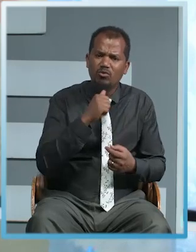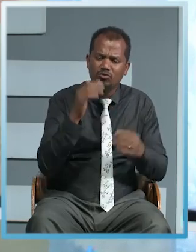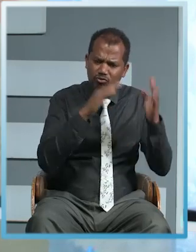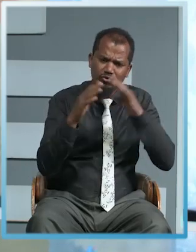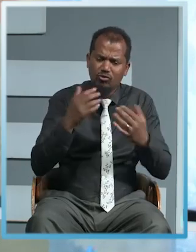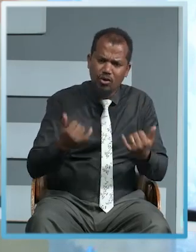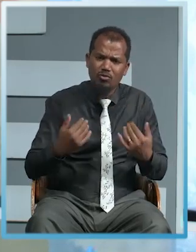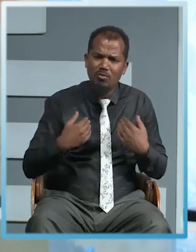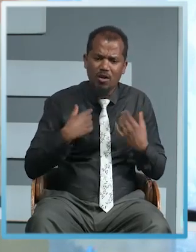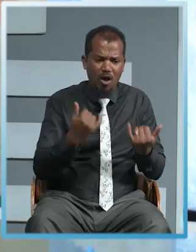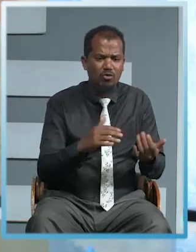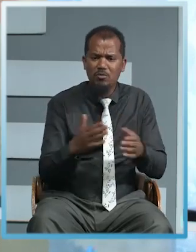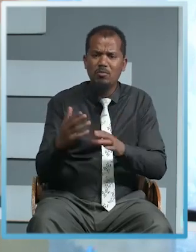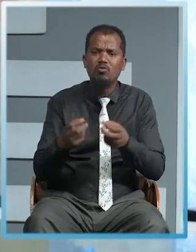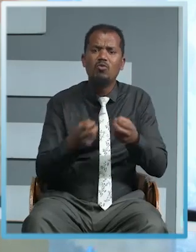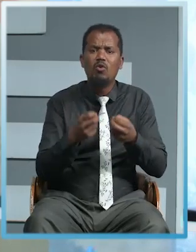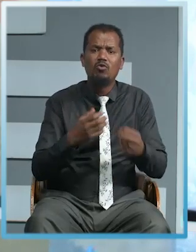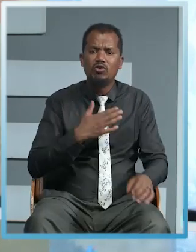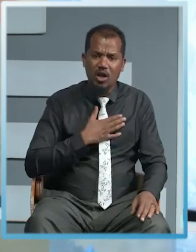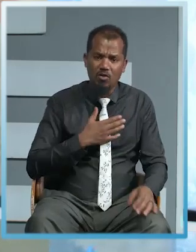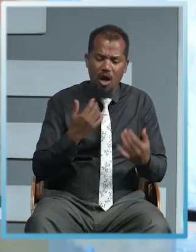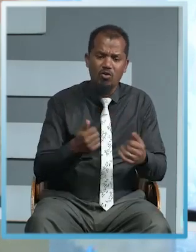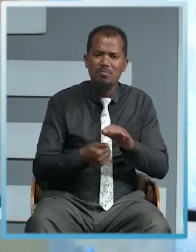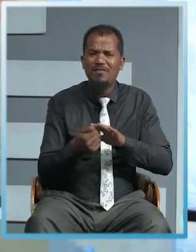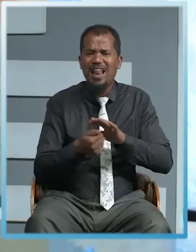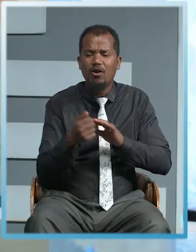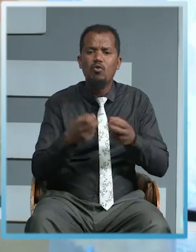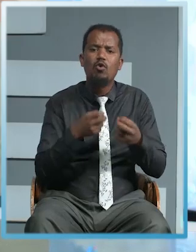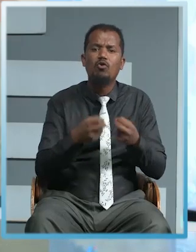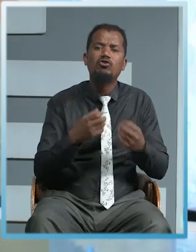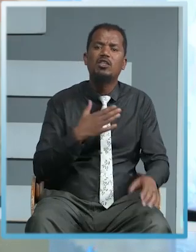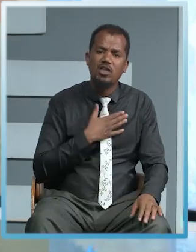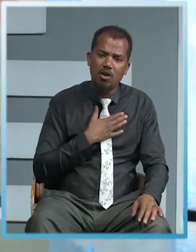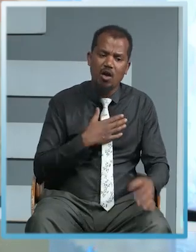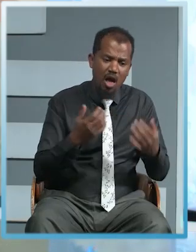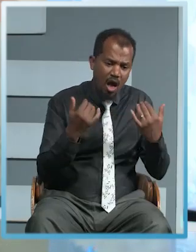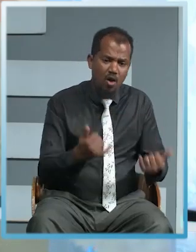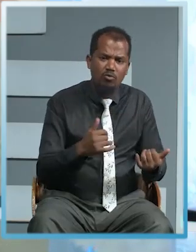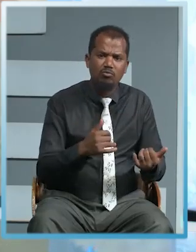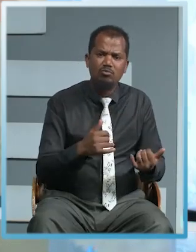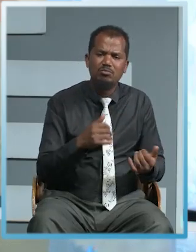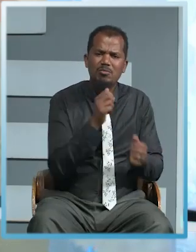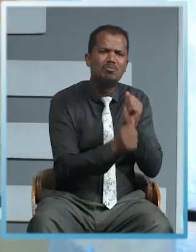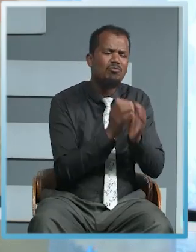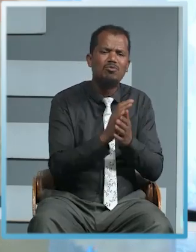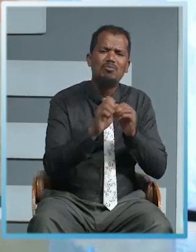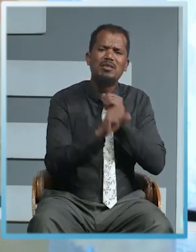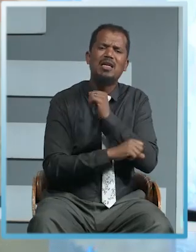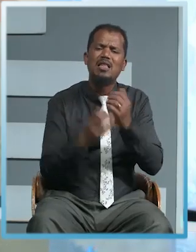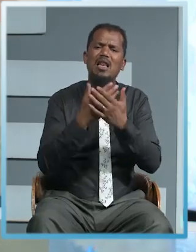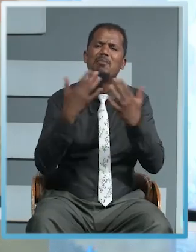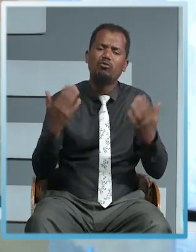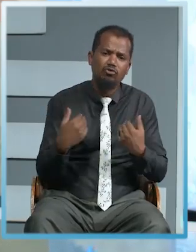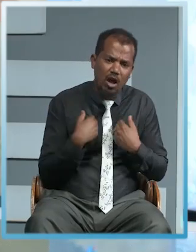علوبن اهونم يميموتو وغنوچاچن علو اهونم يميفناقلو وغنوچاچن علو اهونم يميودمو مسرته لماتوچ